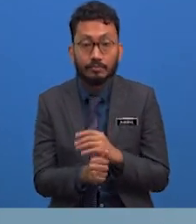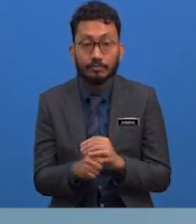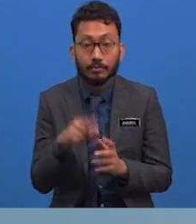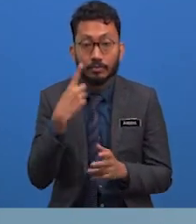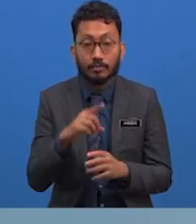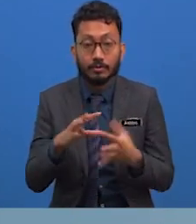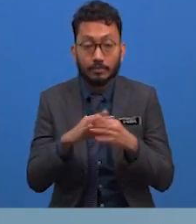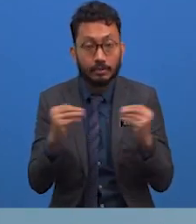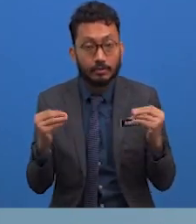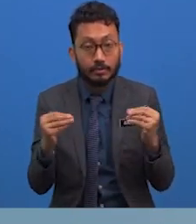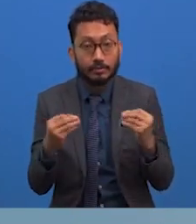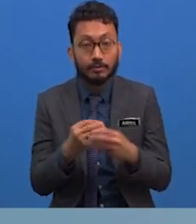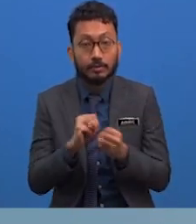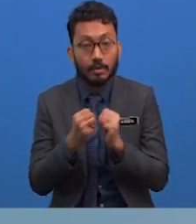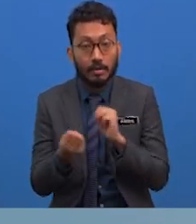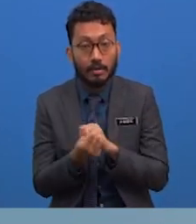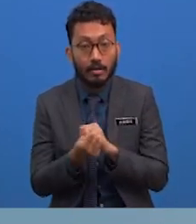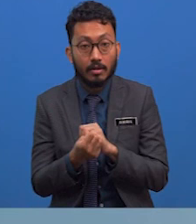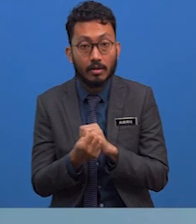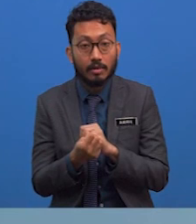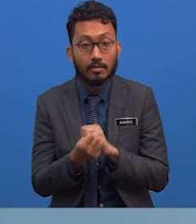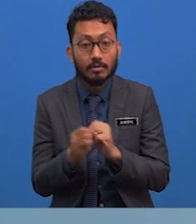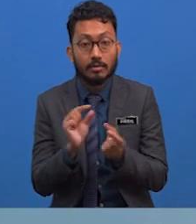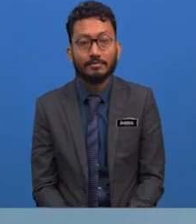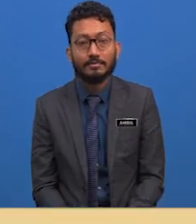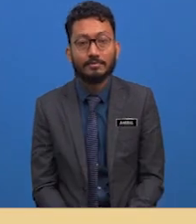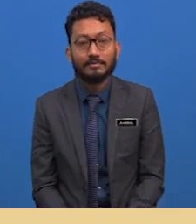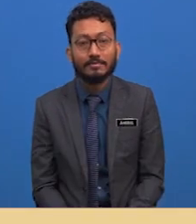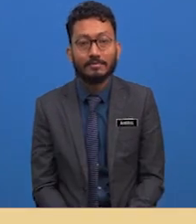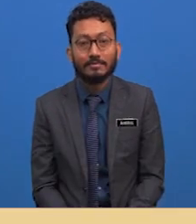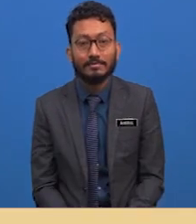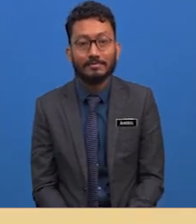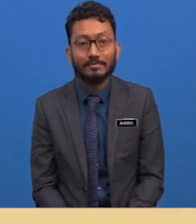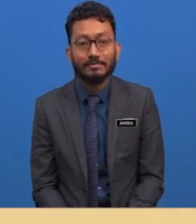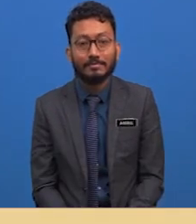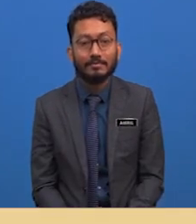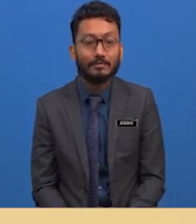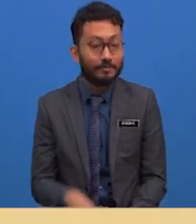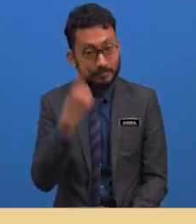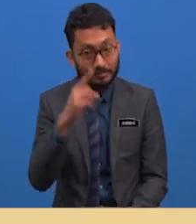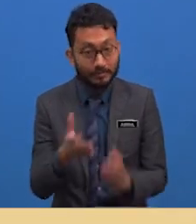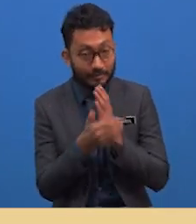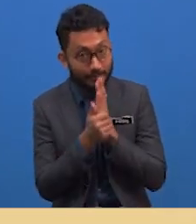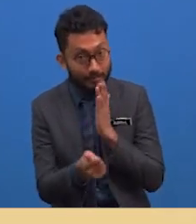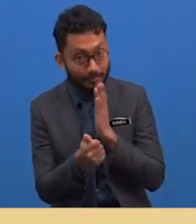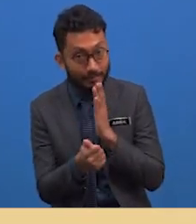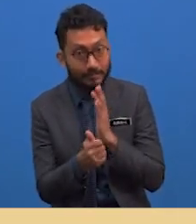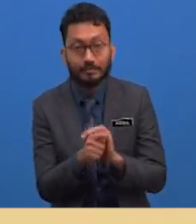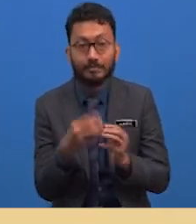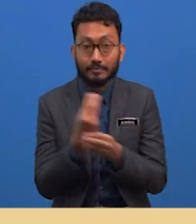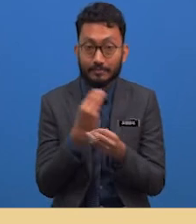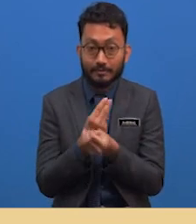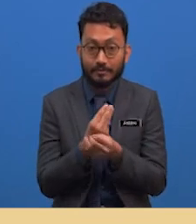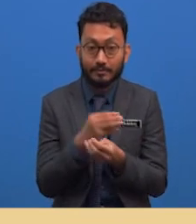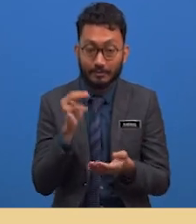bagi menyelesaikan masalah berkaitan garis dan sudut. Untuk mahir matematik, murid-murid perlu